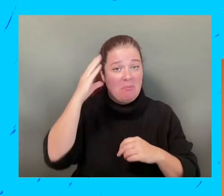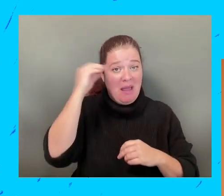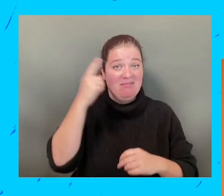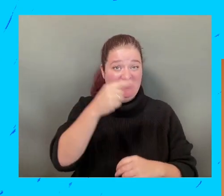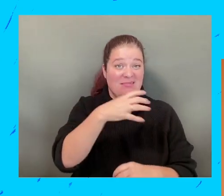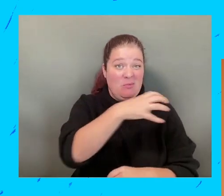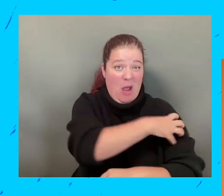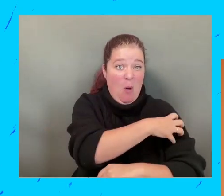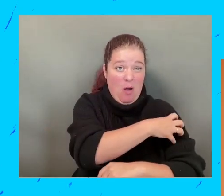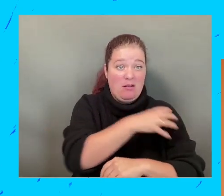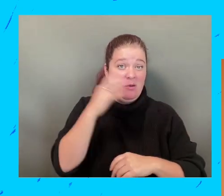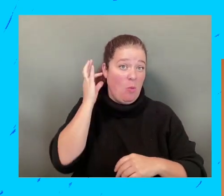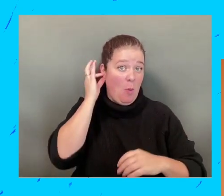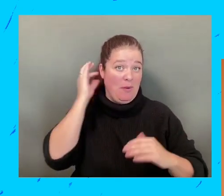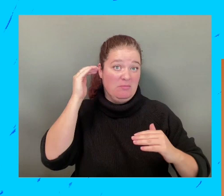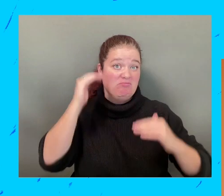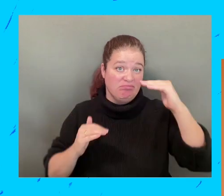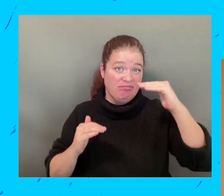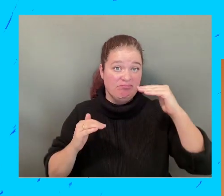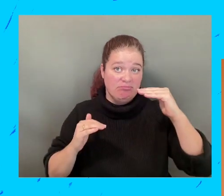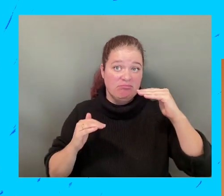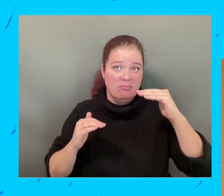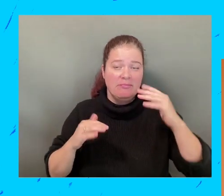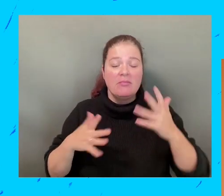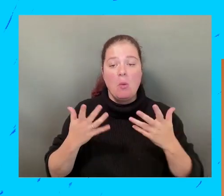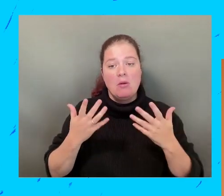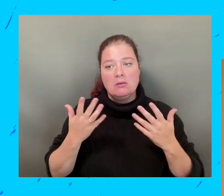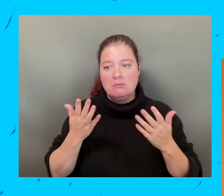plupart des hommes ont